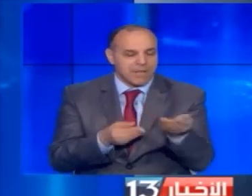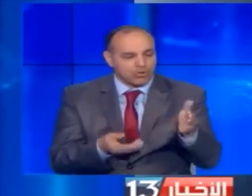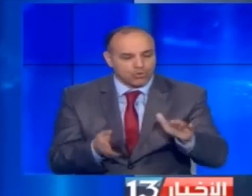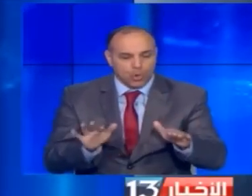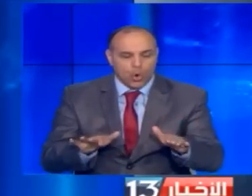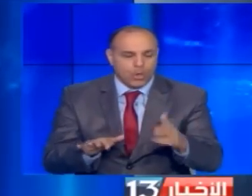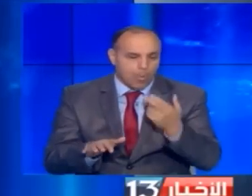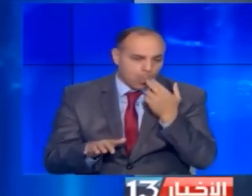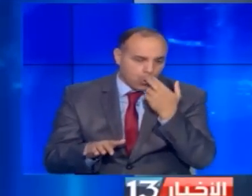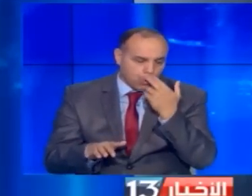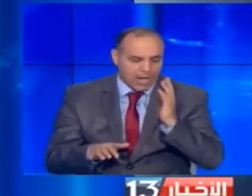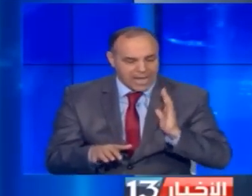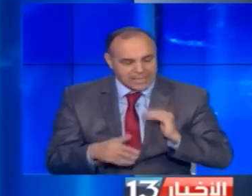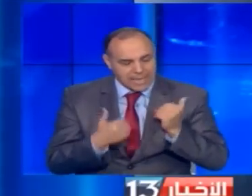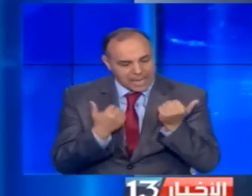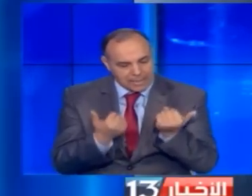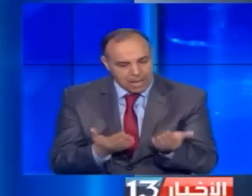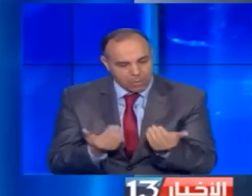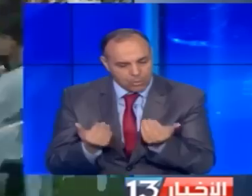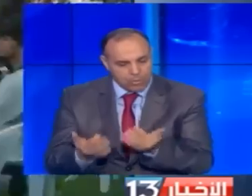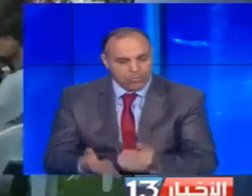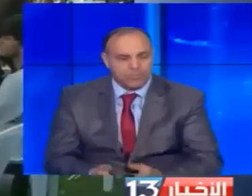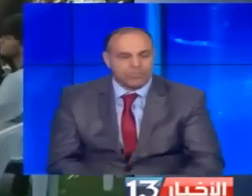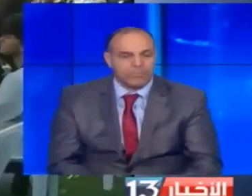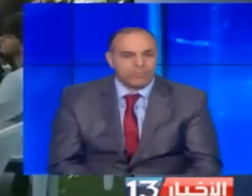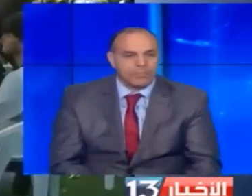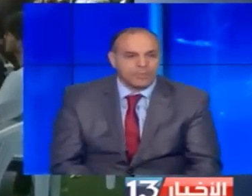من الأمنيين والعسكريين.